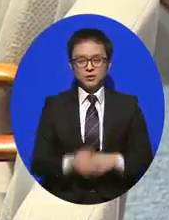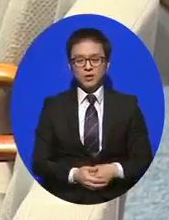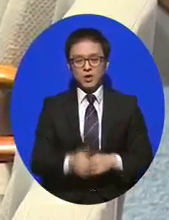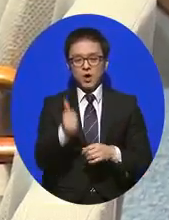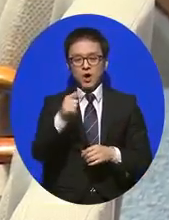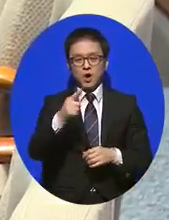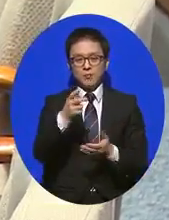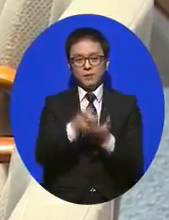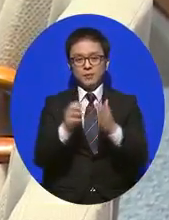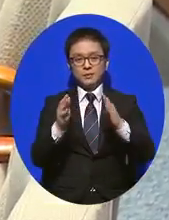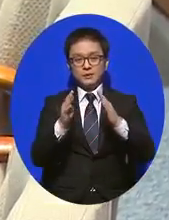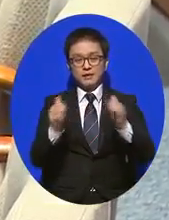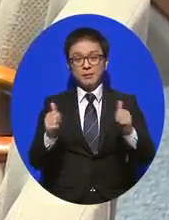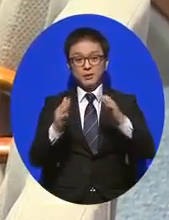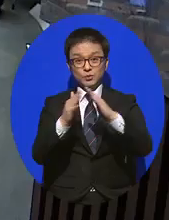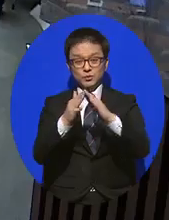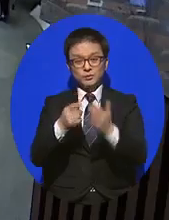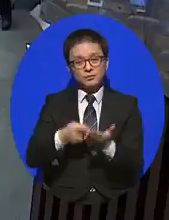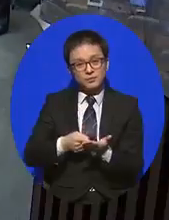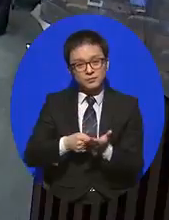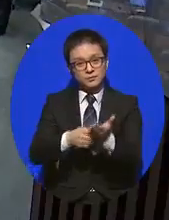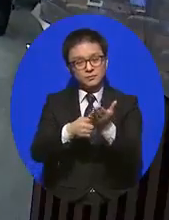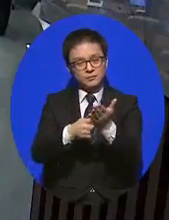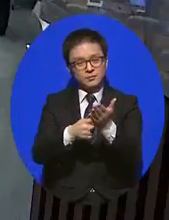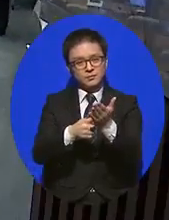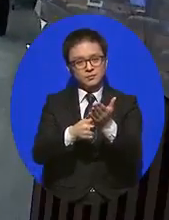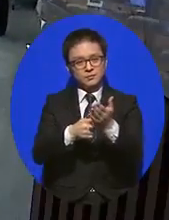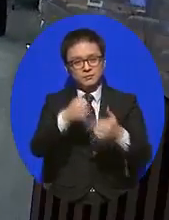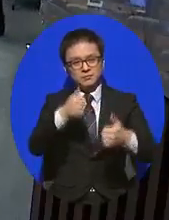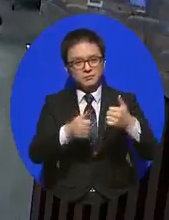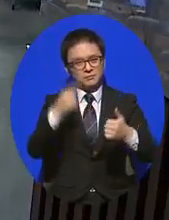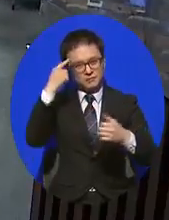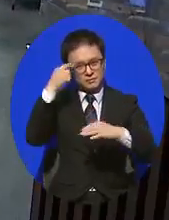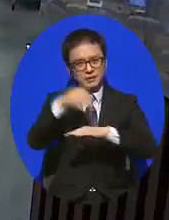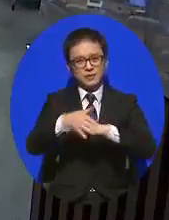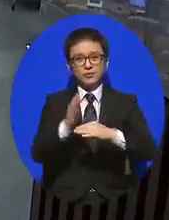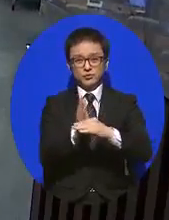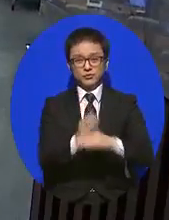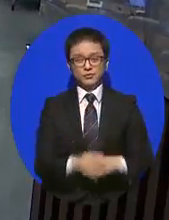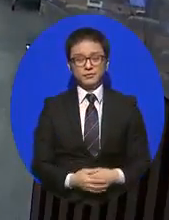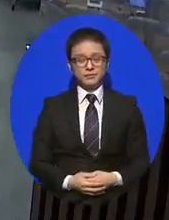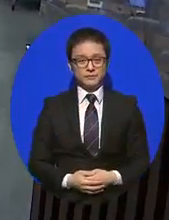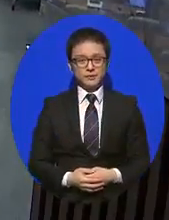소송을 내는 방안도 추진하겠다고 밝혔습니다. TV조선 이재중입니다.